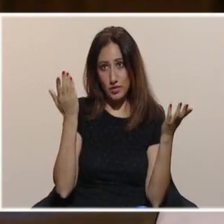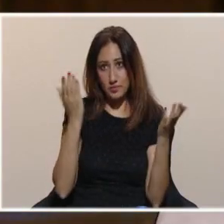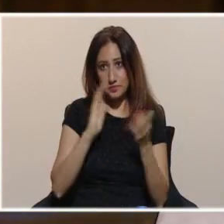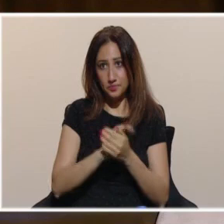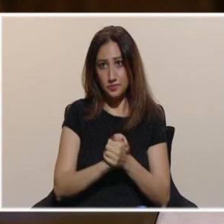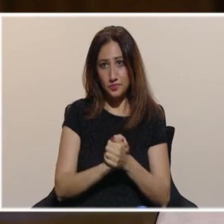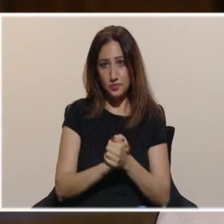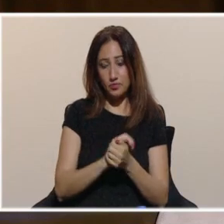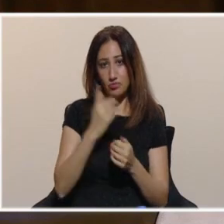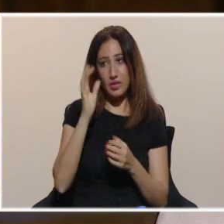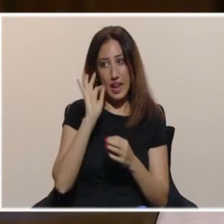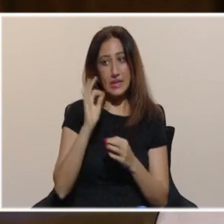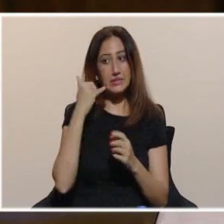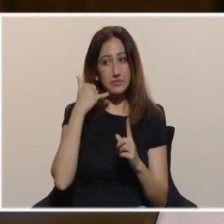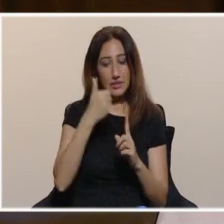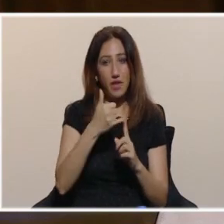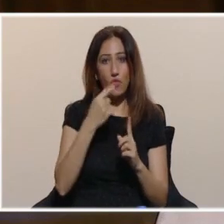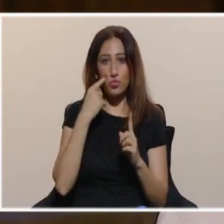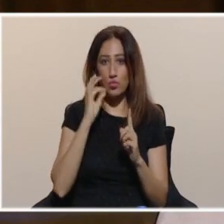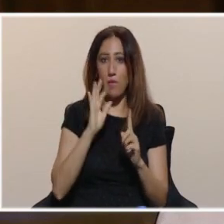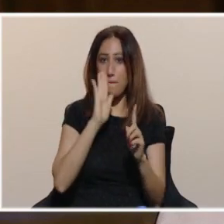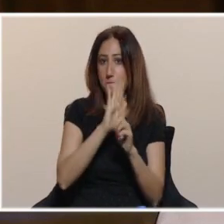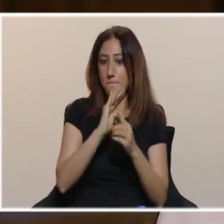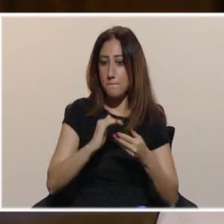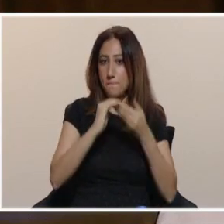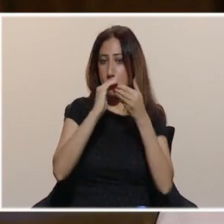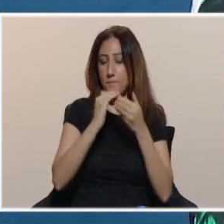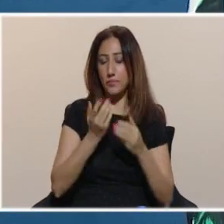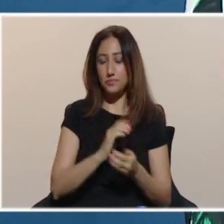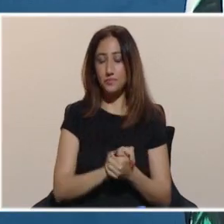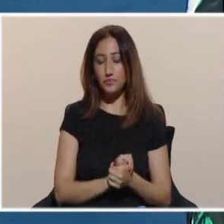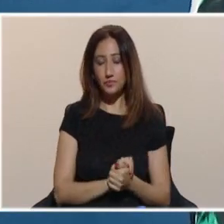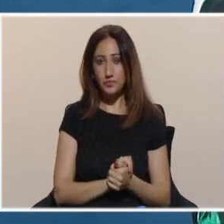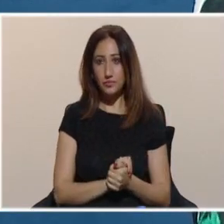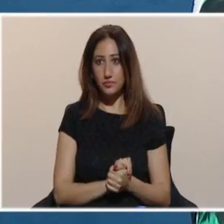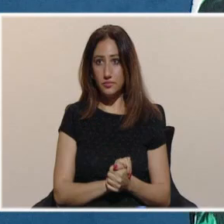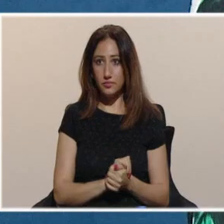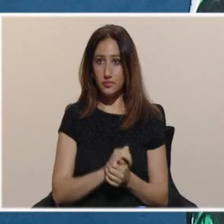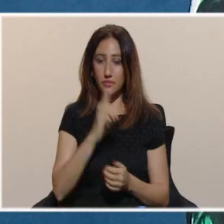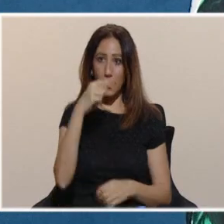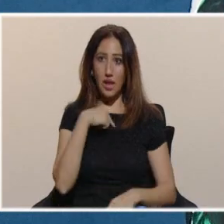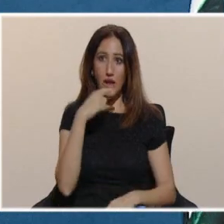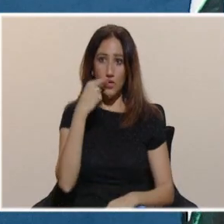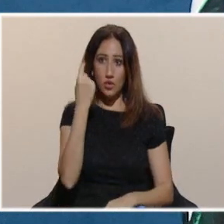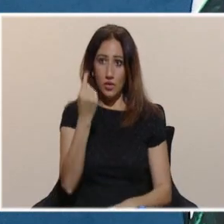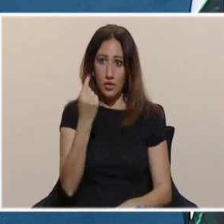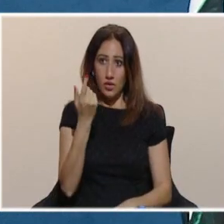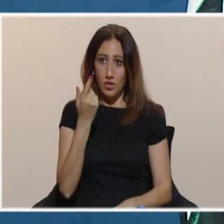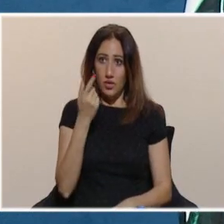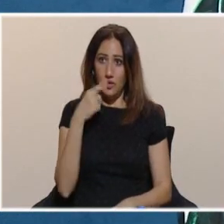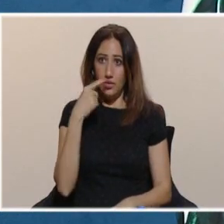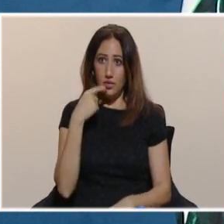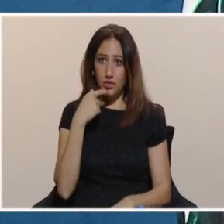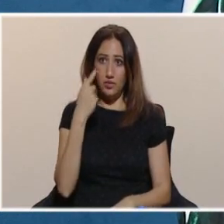فيش اي اسباب تمنع ان اب يكون جنب بنته في وقت الخطر. بس انا هقول لحضرتك حاجه يا دكتور، الحب والاهتمام